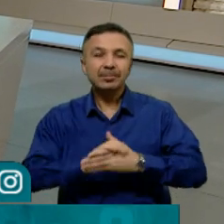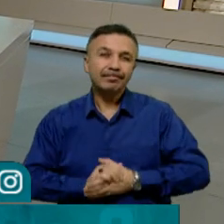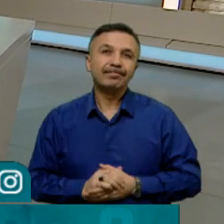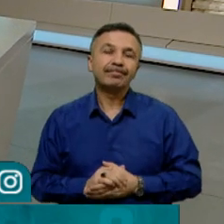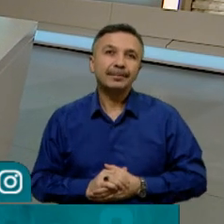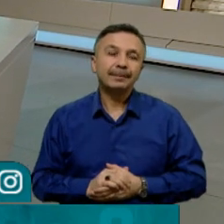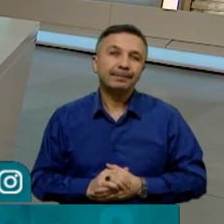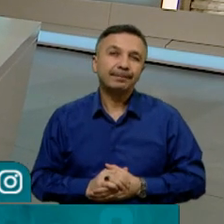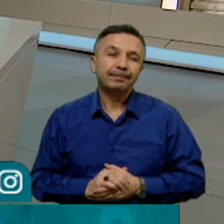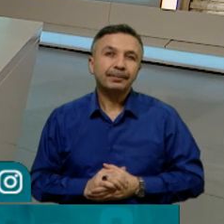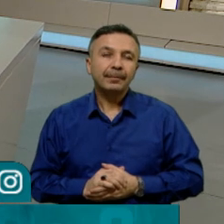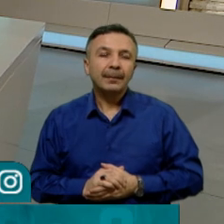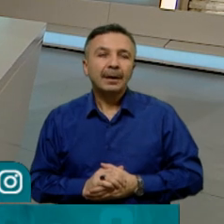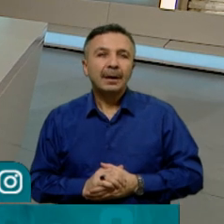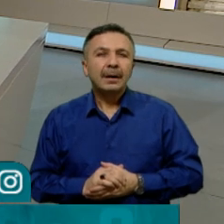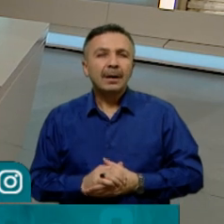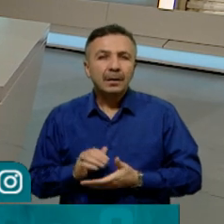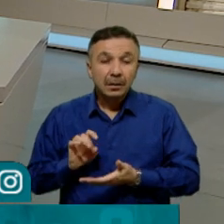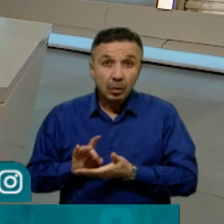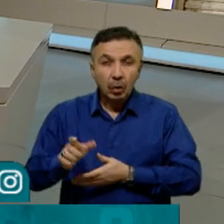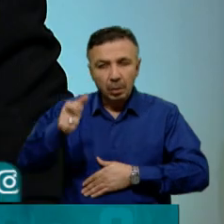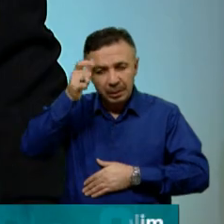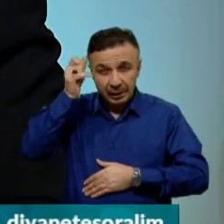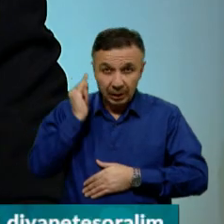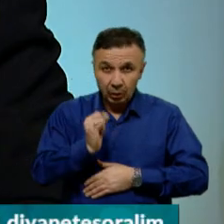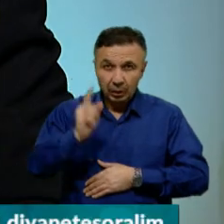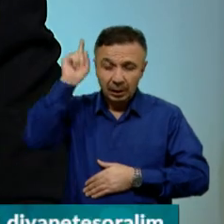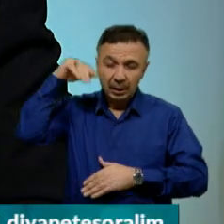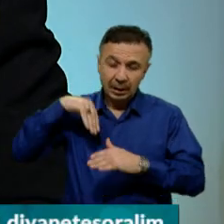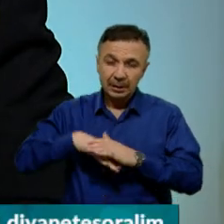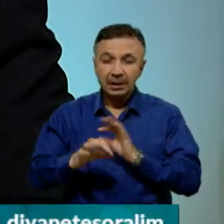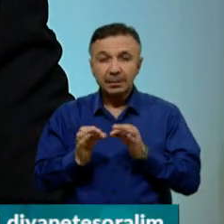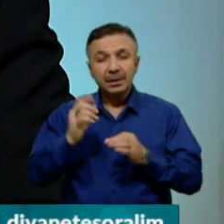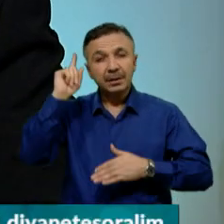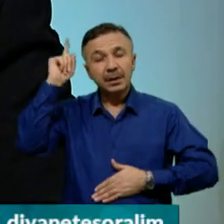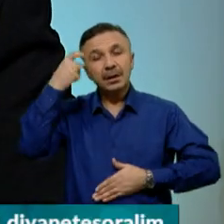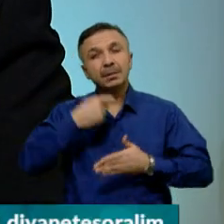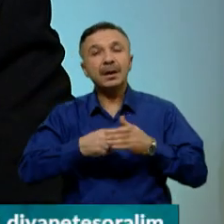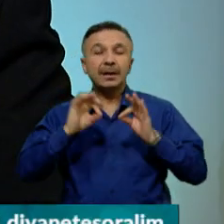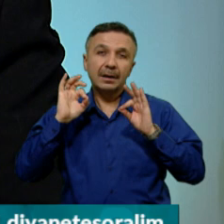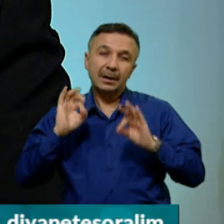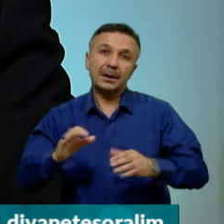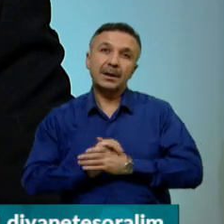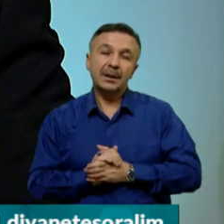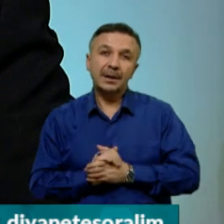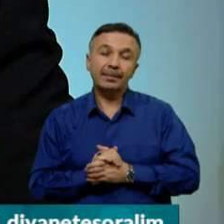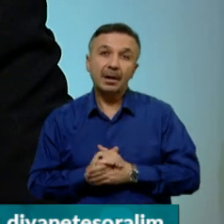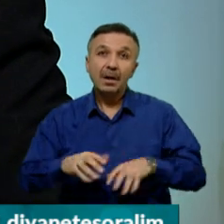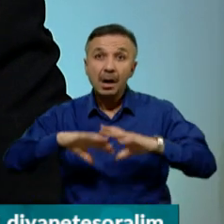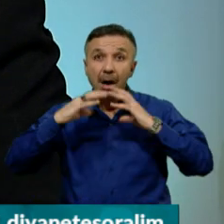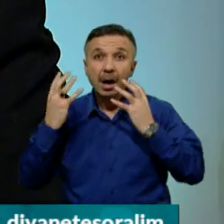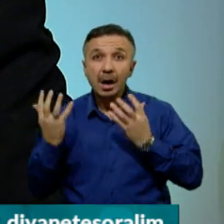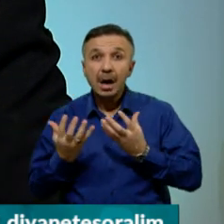söyleriz Ama bu billahi mineşşeytanirracim Bismillahirrahmanirrahim velham bu dahi